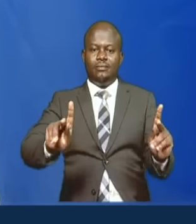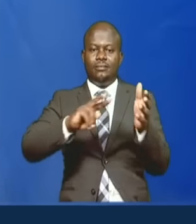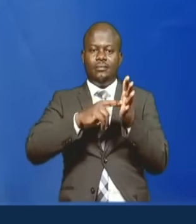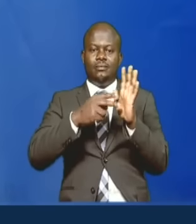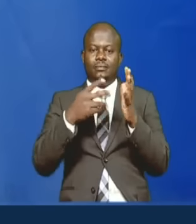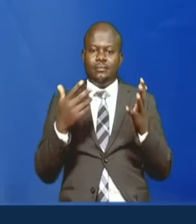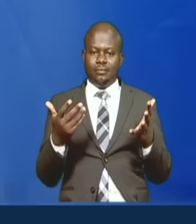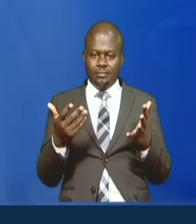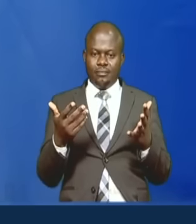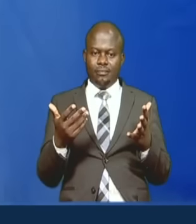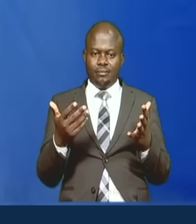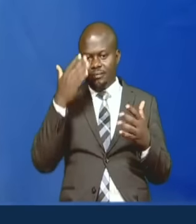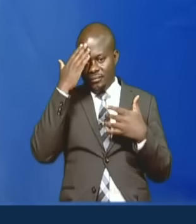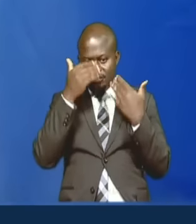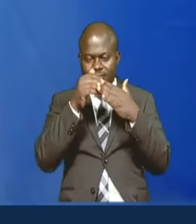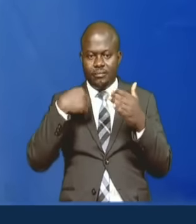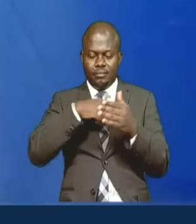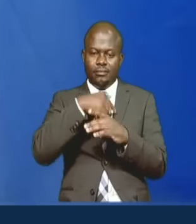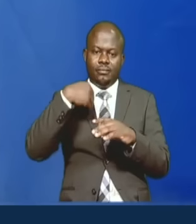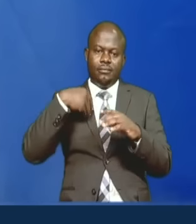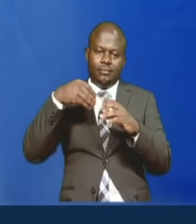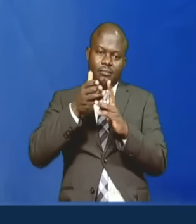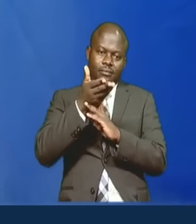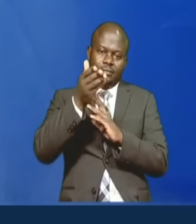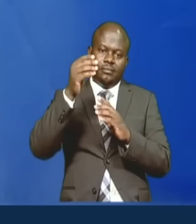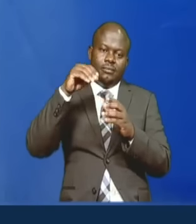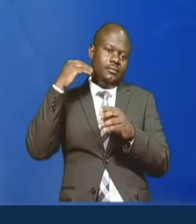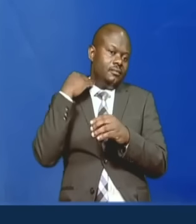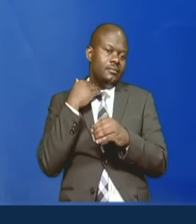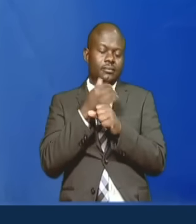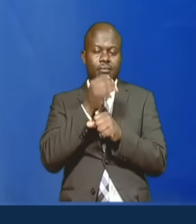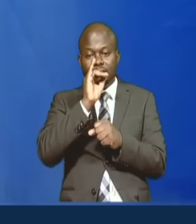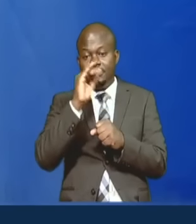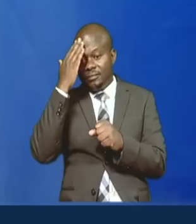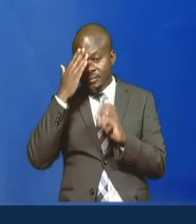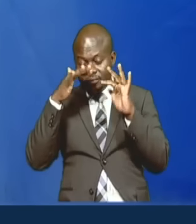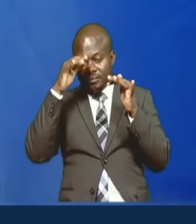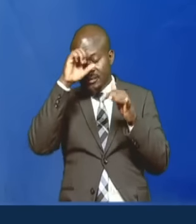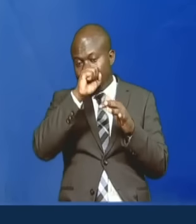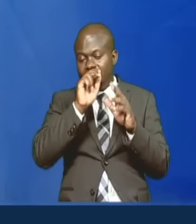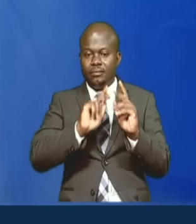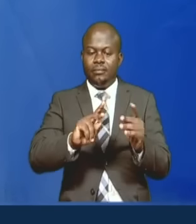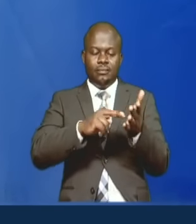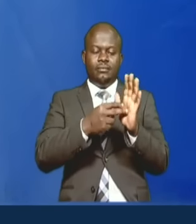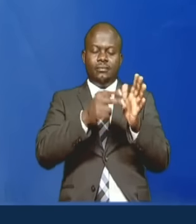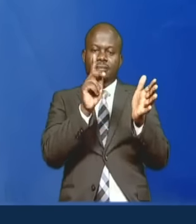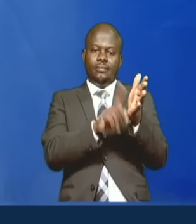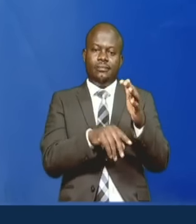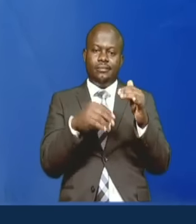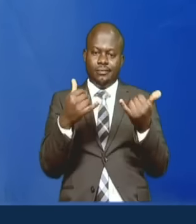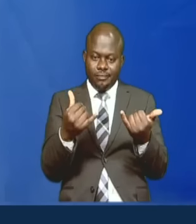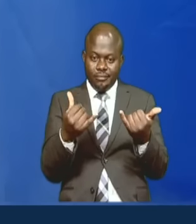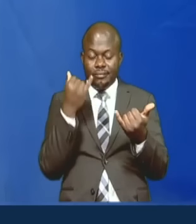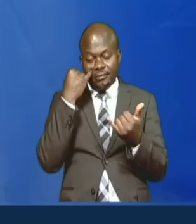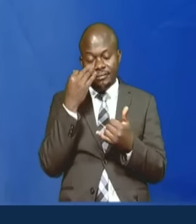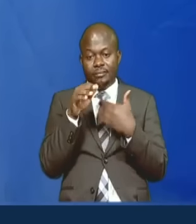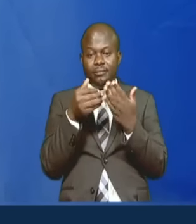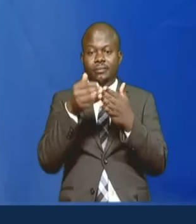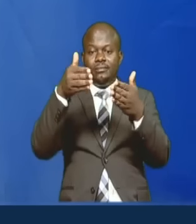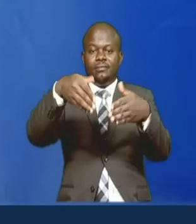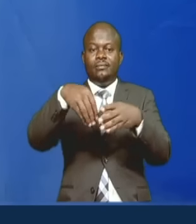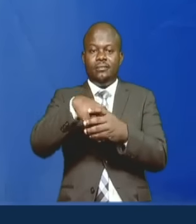asobanuye kuko zanyuze mu bikomeye bya Jenoside yakorewe Abatutsi zizi kubura amahoro icyo bivuze rero bityo niyo ziri hano